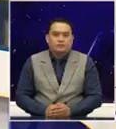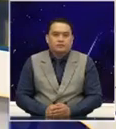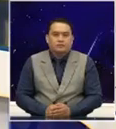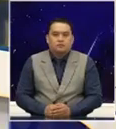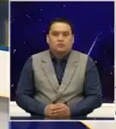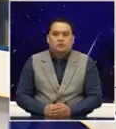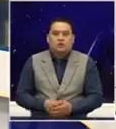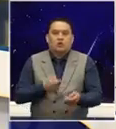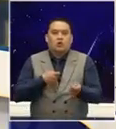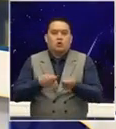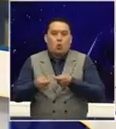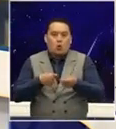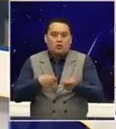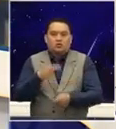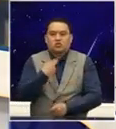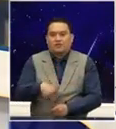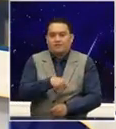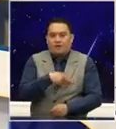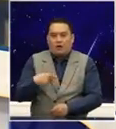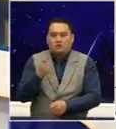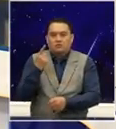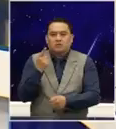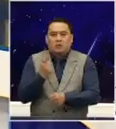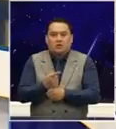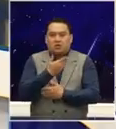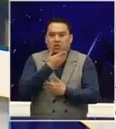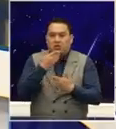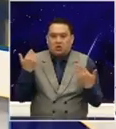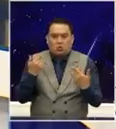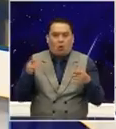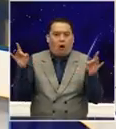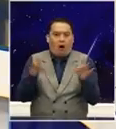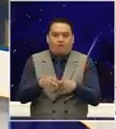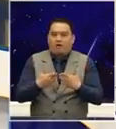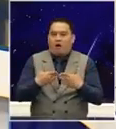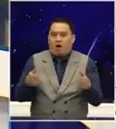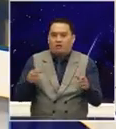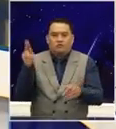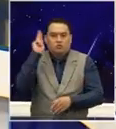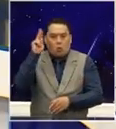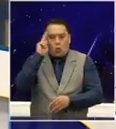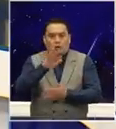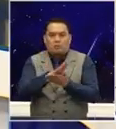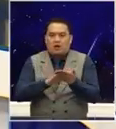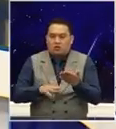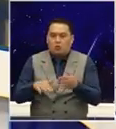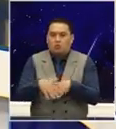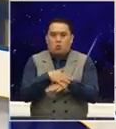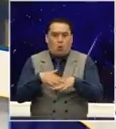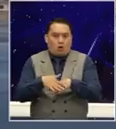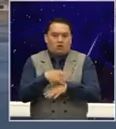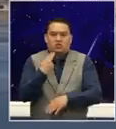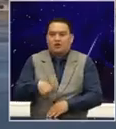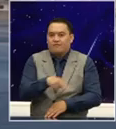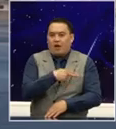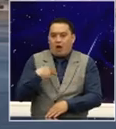Власти Швеции не намерены вводить карантин. В стране работают кафе, открыты образовательные учреждения, на улицах многолюдно.